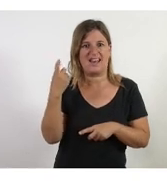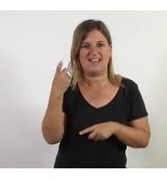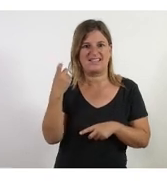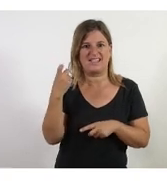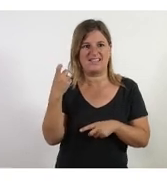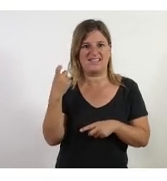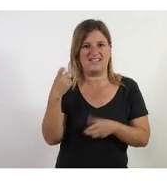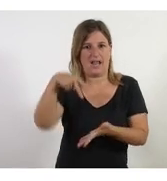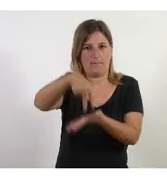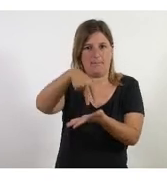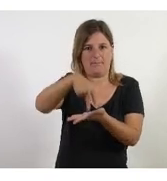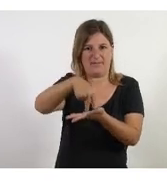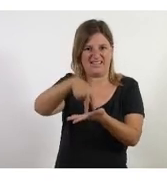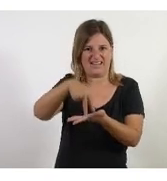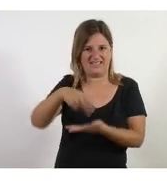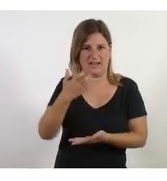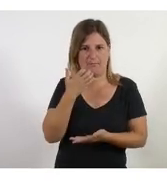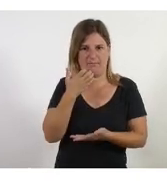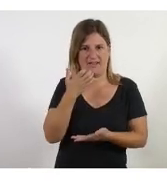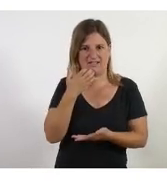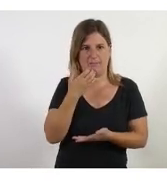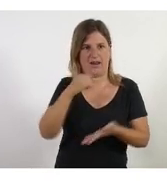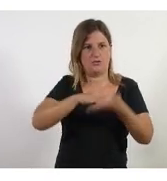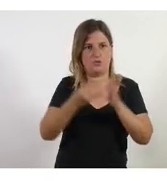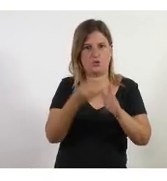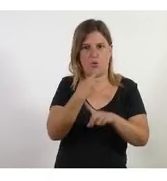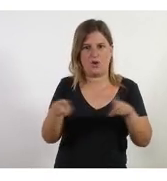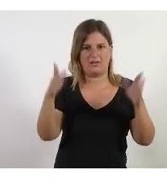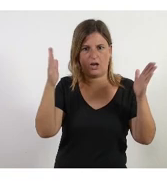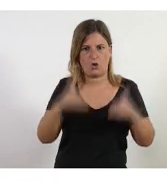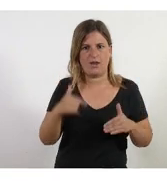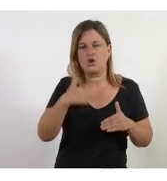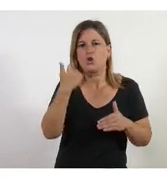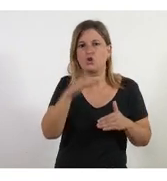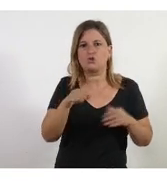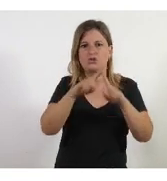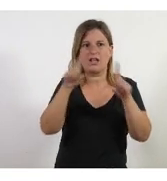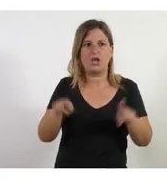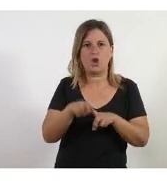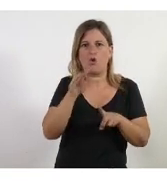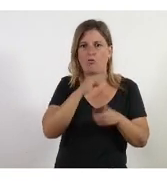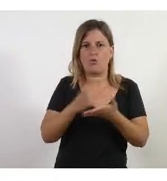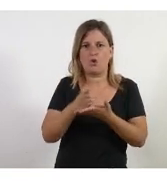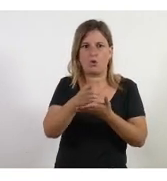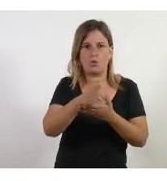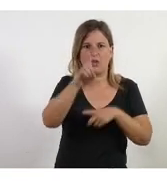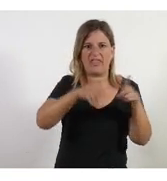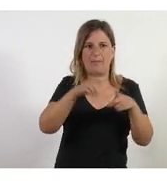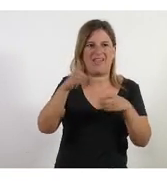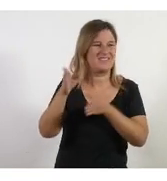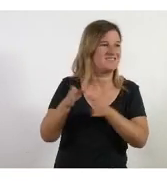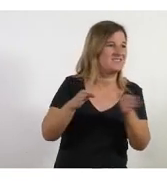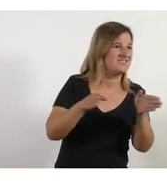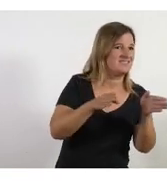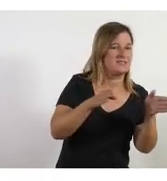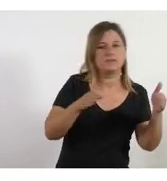fer. Ella fa aquesta reflexió. No sé si amb el full de ruta, quan el context a vegades ens porta cap a un costat, hi ha alguna manera